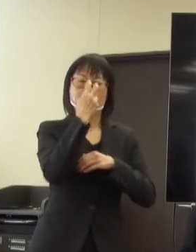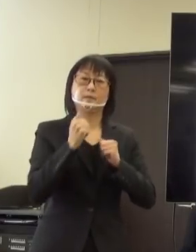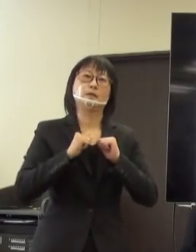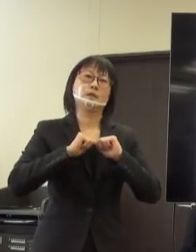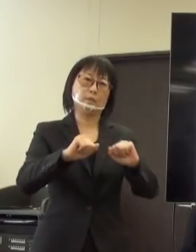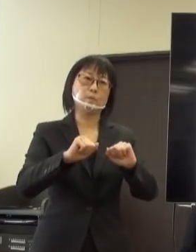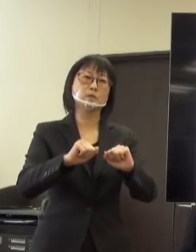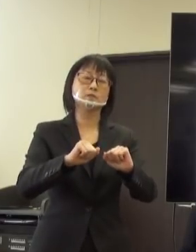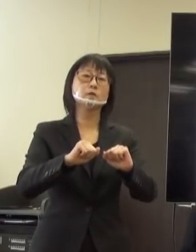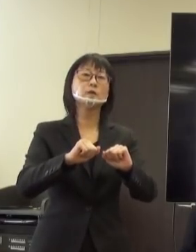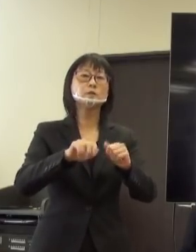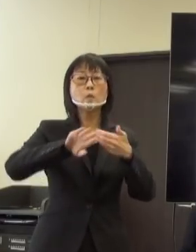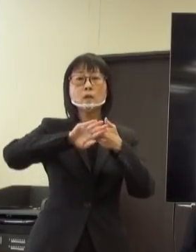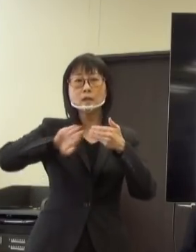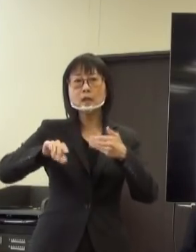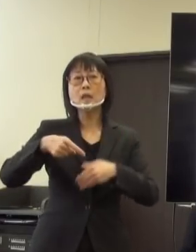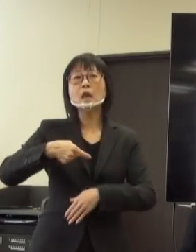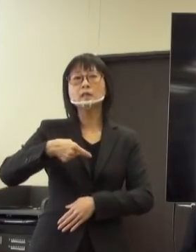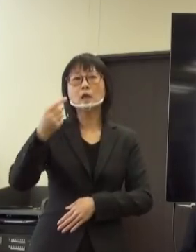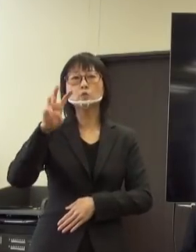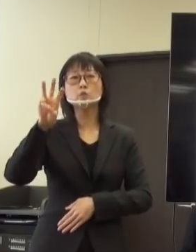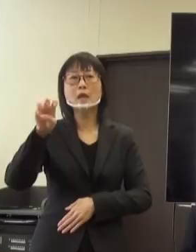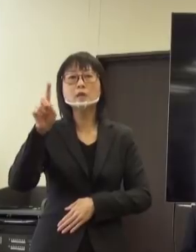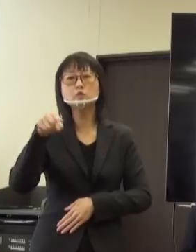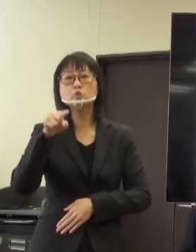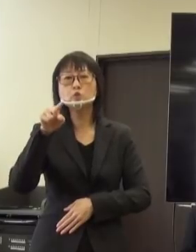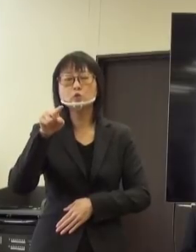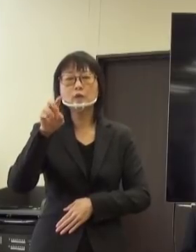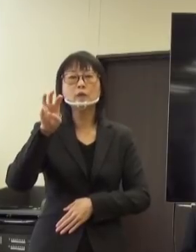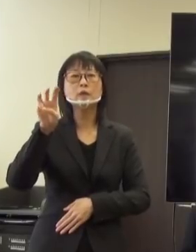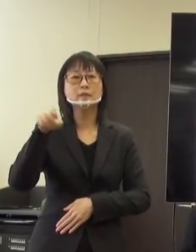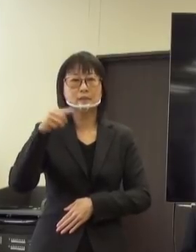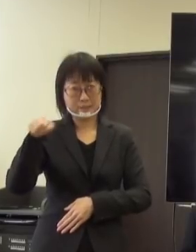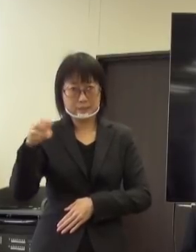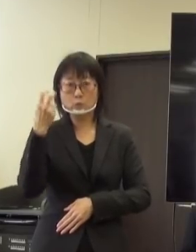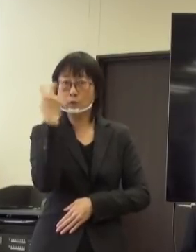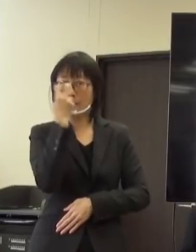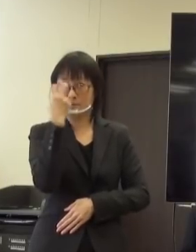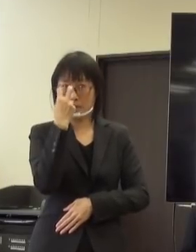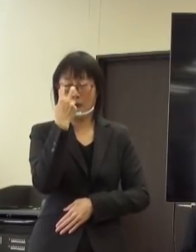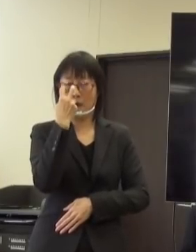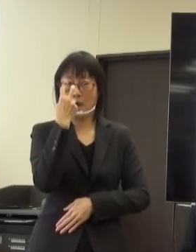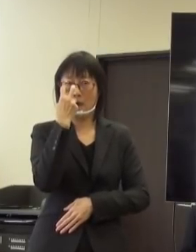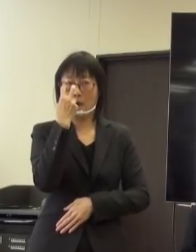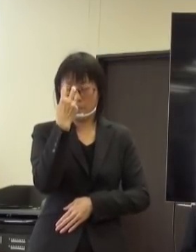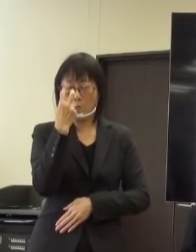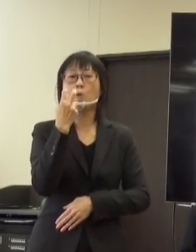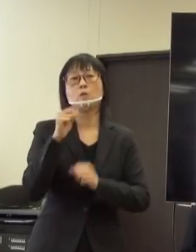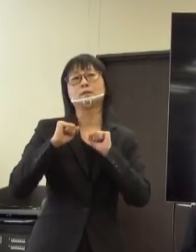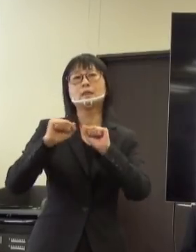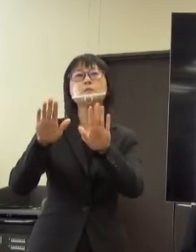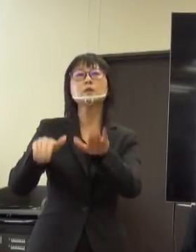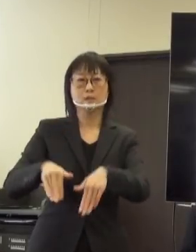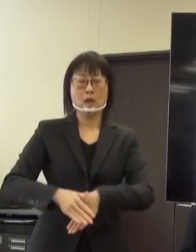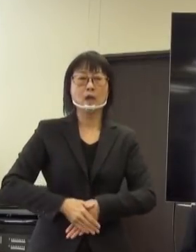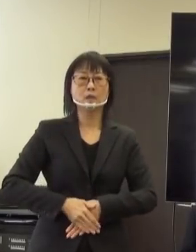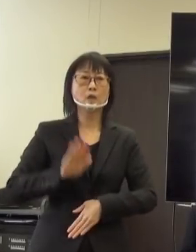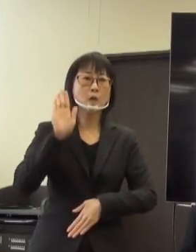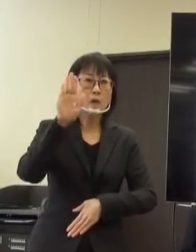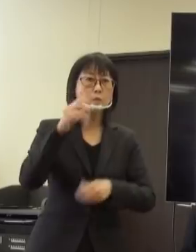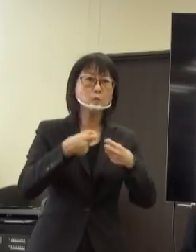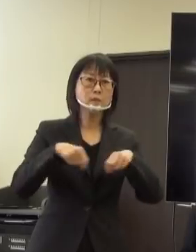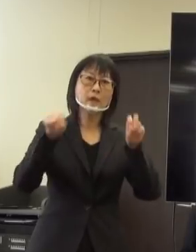りの検査を実施しておりますので、今後その結果が出てくる見込みであります。